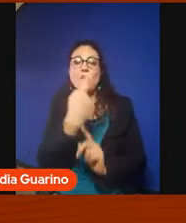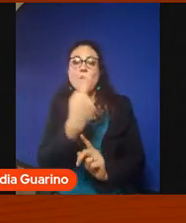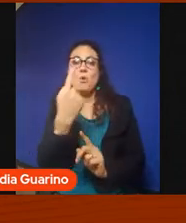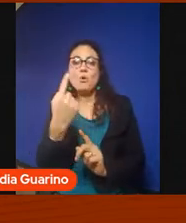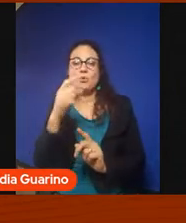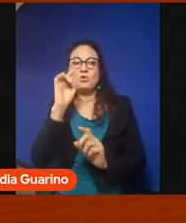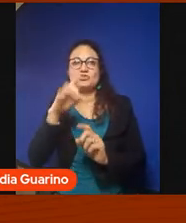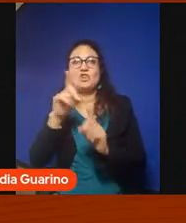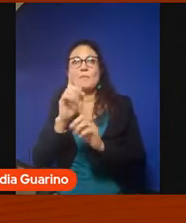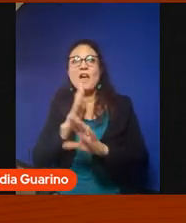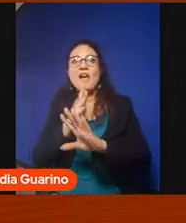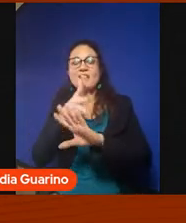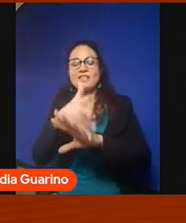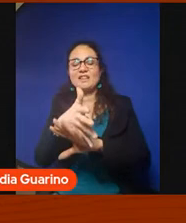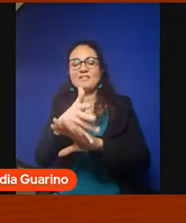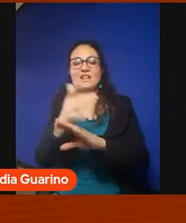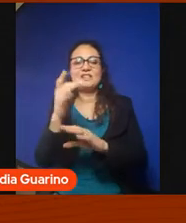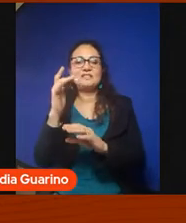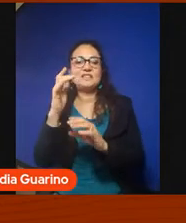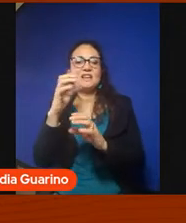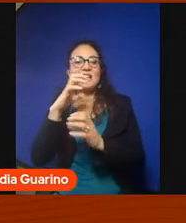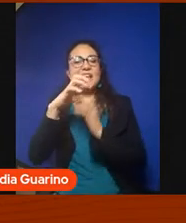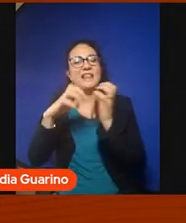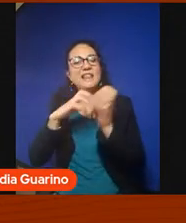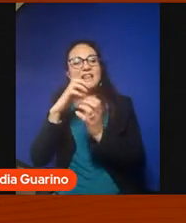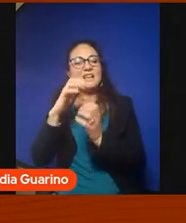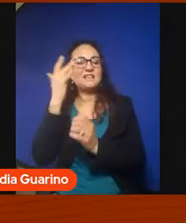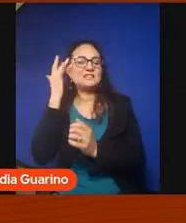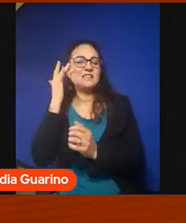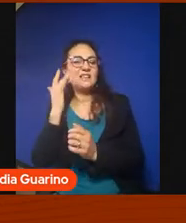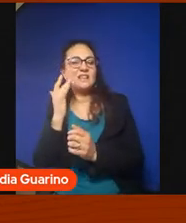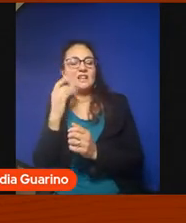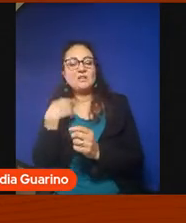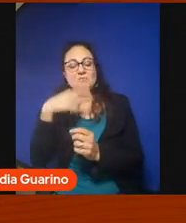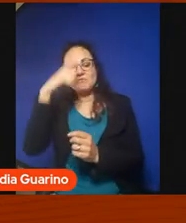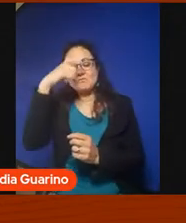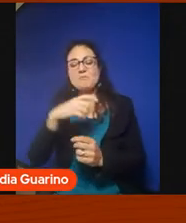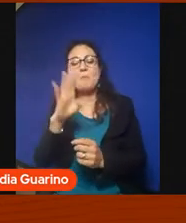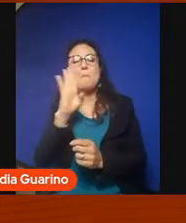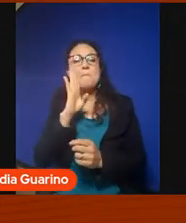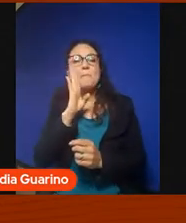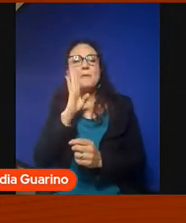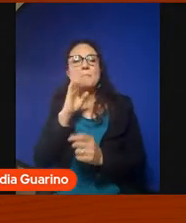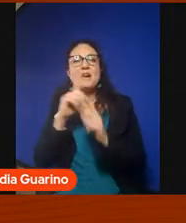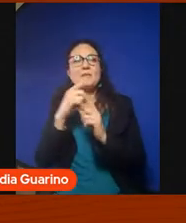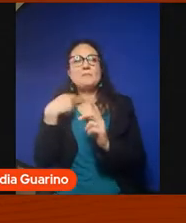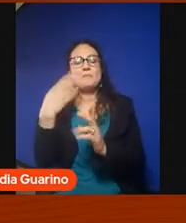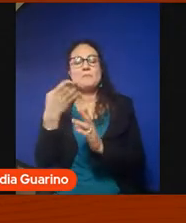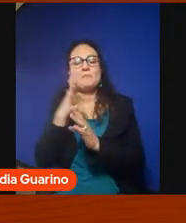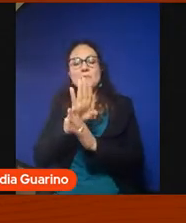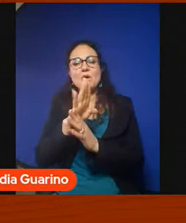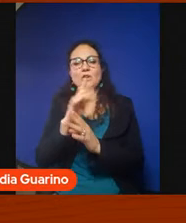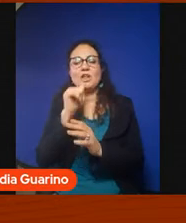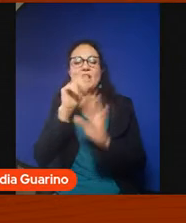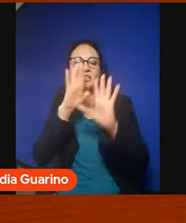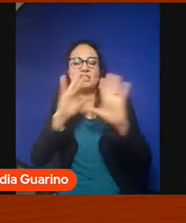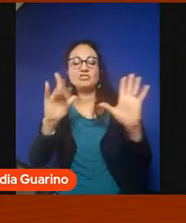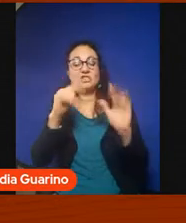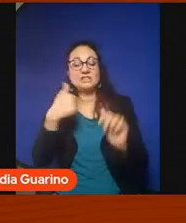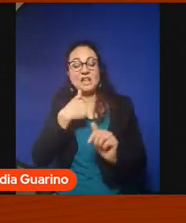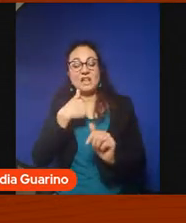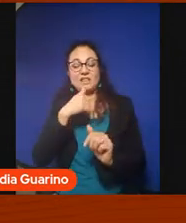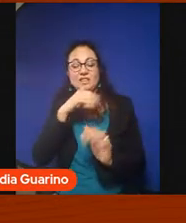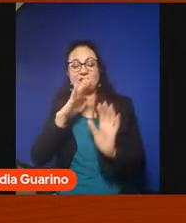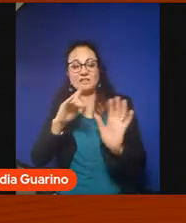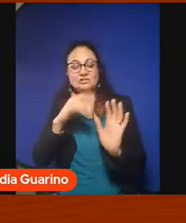crisi, io la ebbi quando mio padre morì, che ho 17 anni, e come mi disse, la